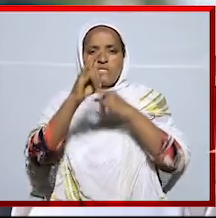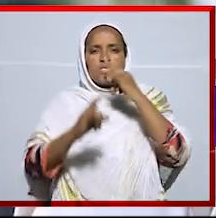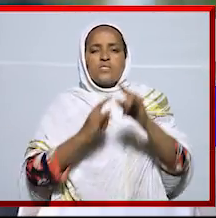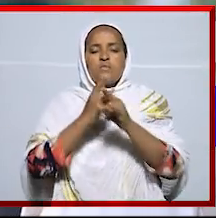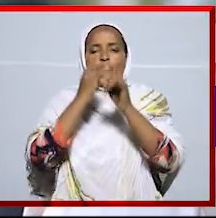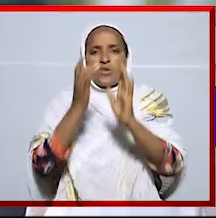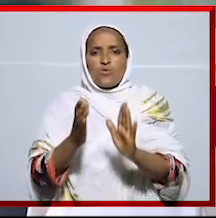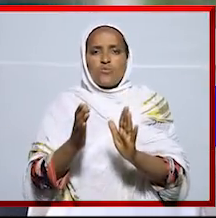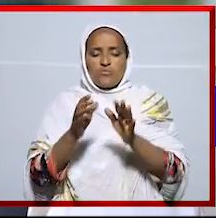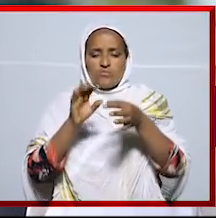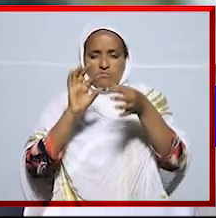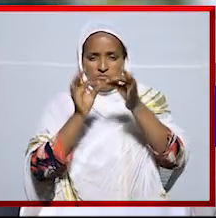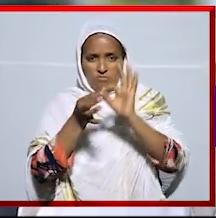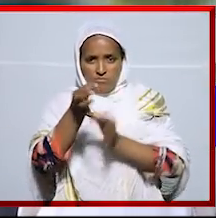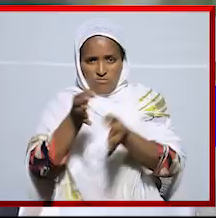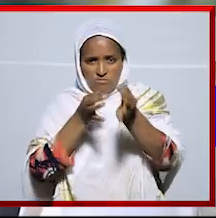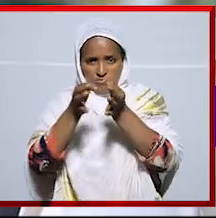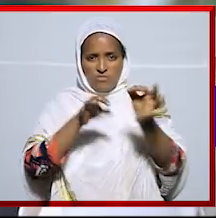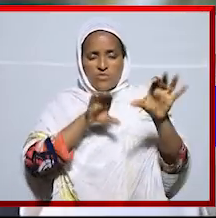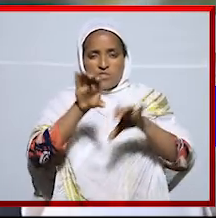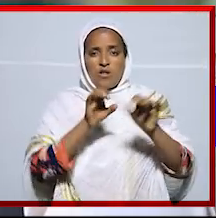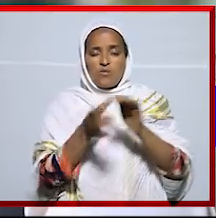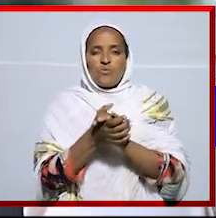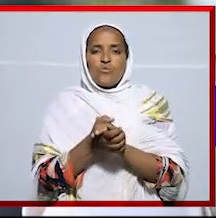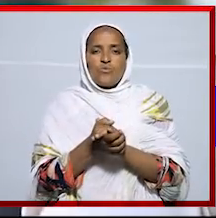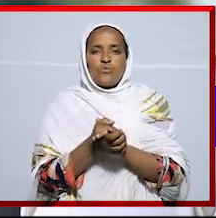አንዳንድ ያው ዘመናዊነትን ዲፋይን ስናደርገው